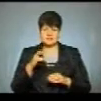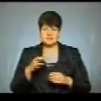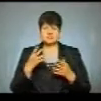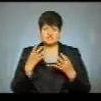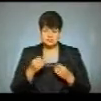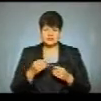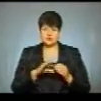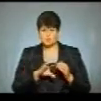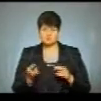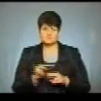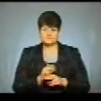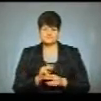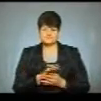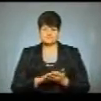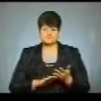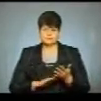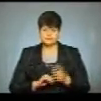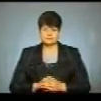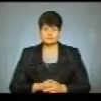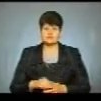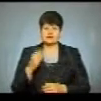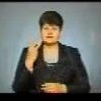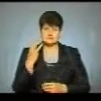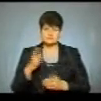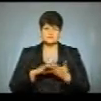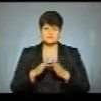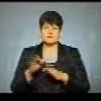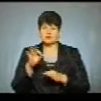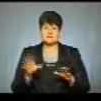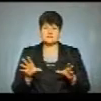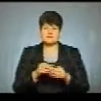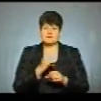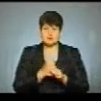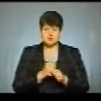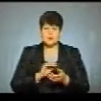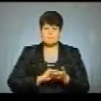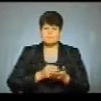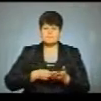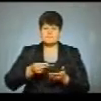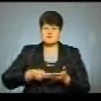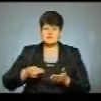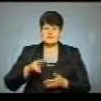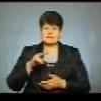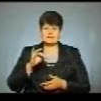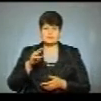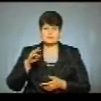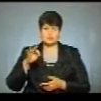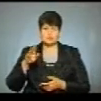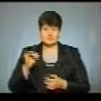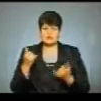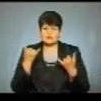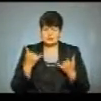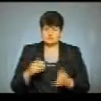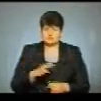ремонтують. Три меморандуми про співпрацю підписали литовці з тернополянами під час бізнес-форуму, який сьогодні відбувся